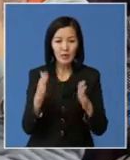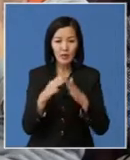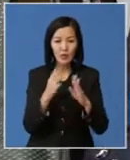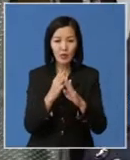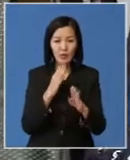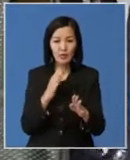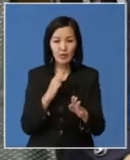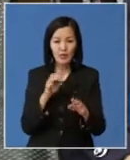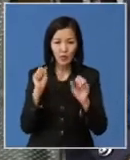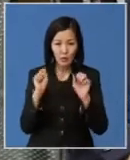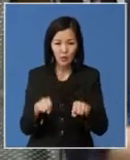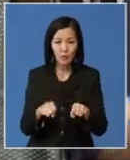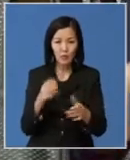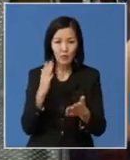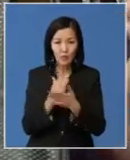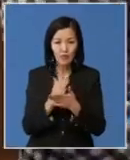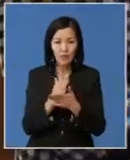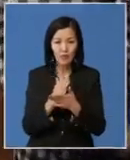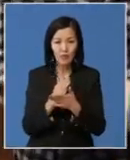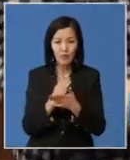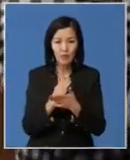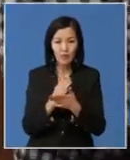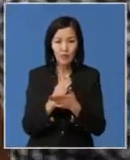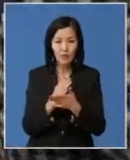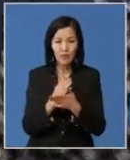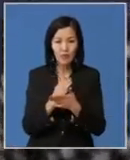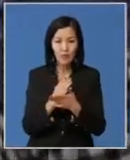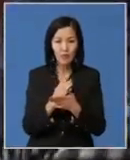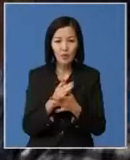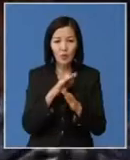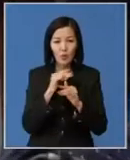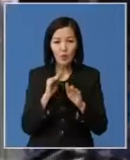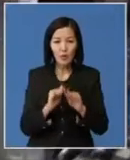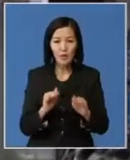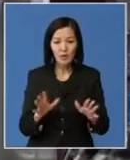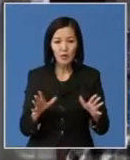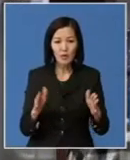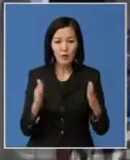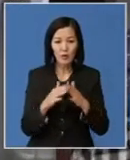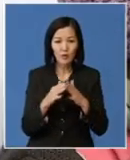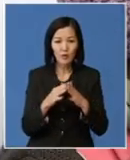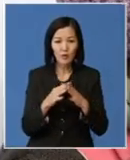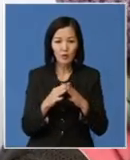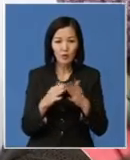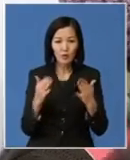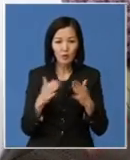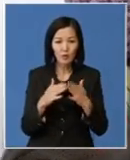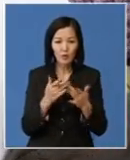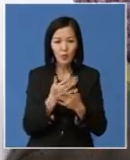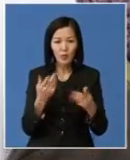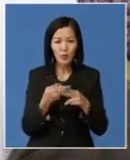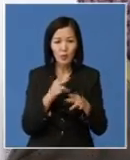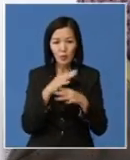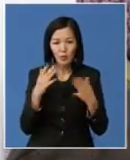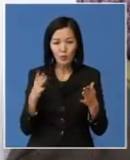тұруға құқы барына күмәнді. Кезекке тұрған сәт қарсаңында көп балалы анаға тиесілі жылжымайтын мүлікте көп болып шығыпты.